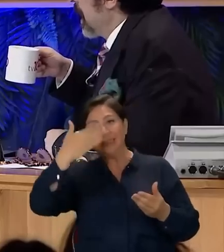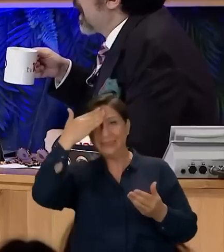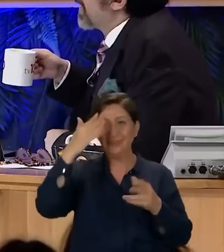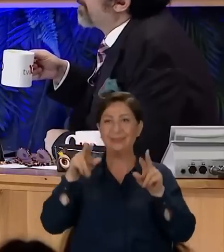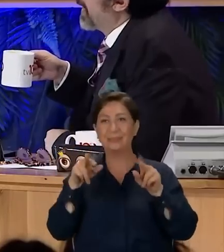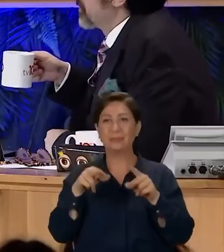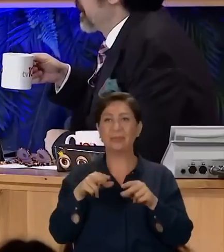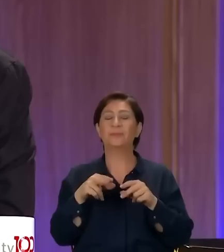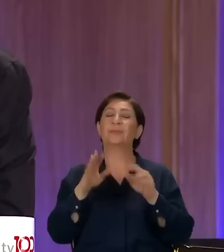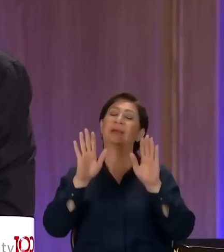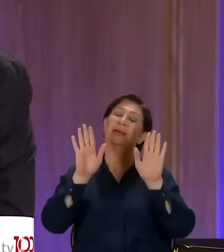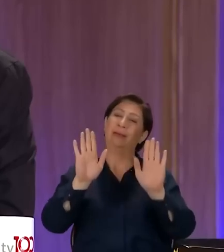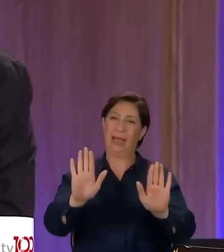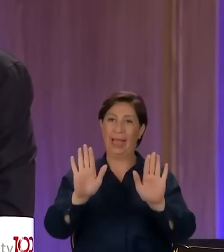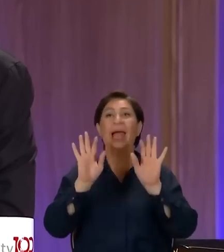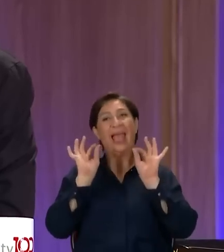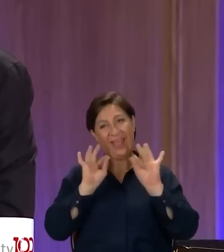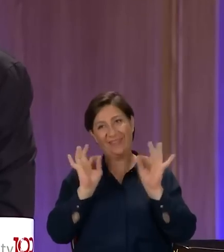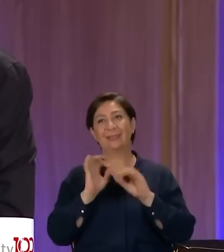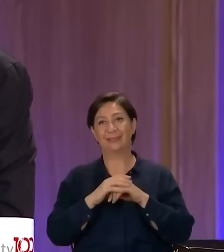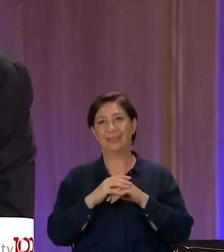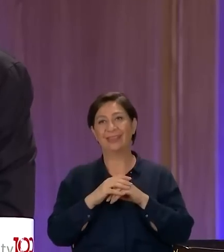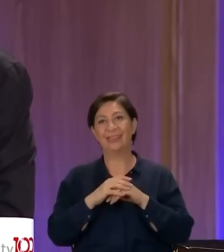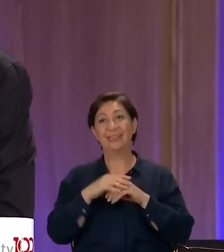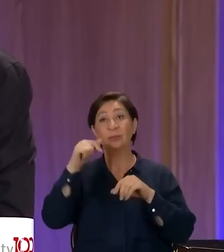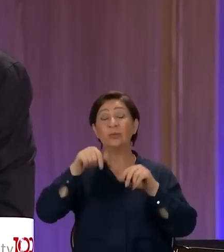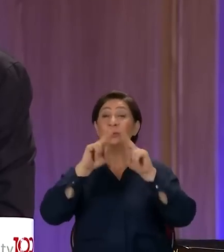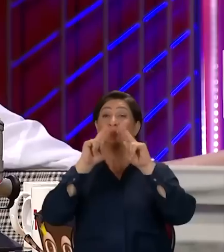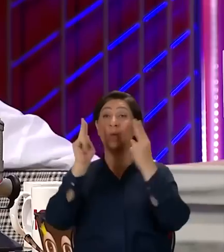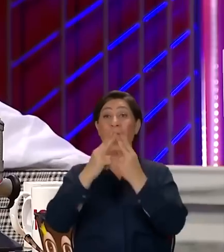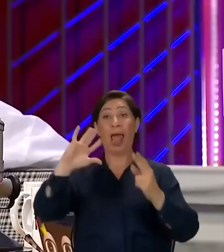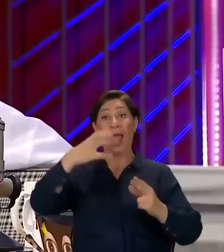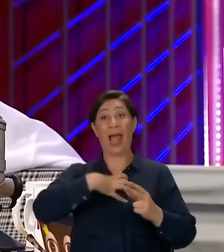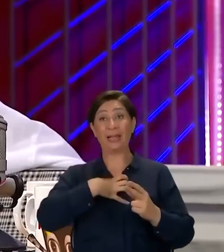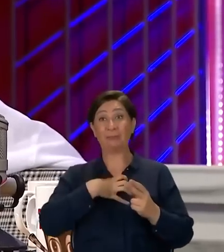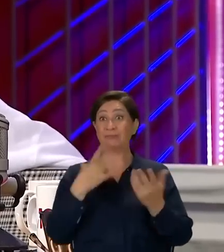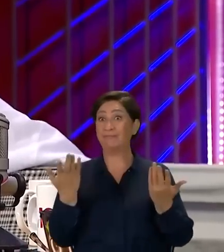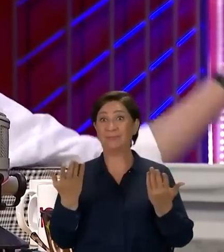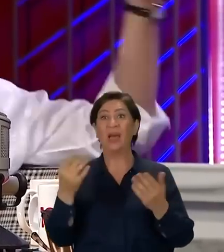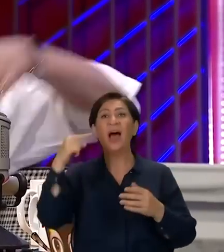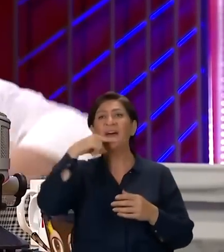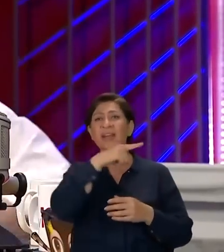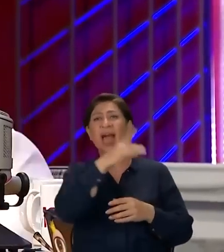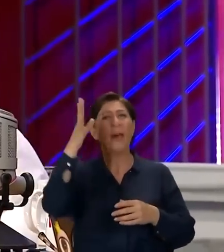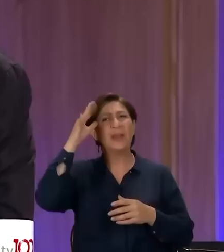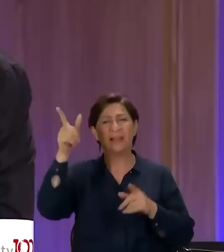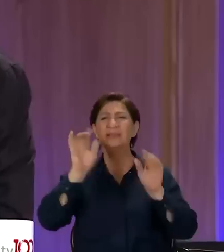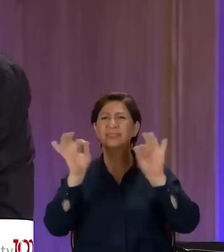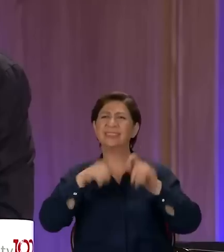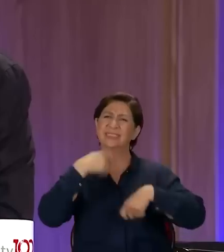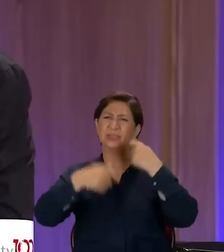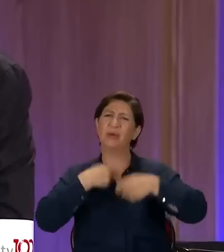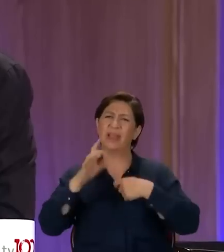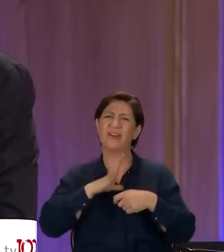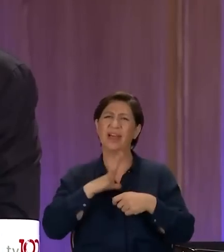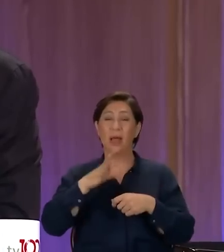ya. Ya ama şeyler ha. Şu an dünyaya hakim almış müzik ne rap? Afrikalı Amerikalıların evet saçma sapan